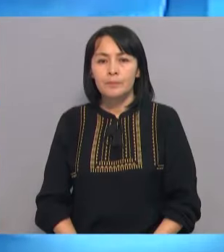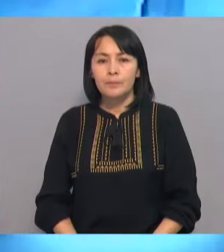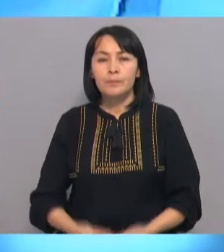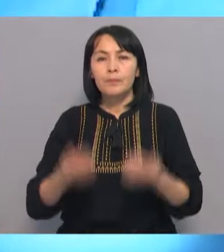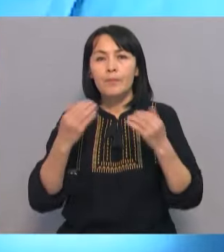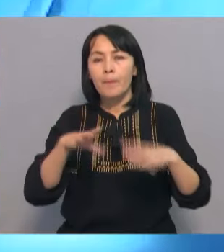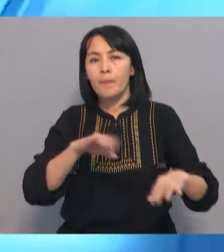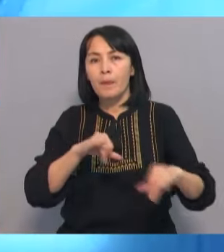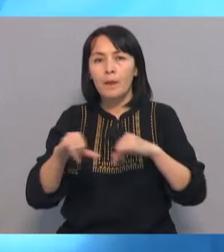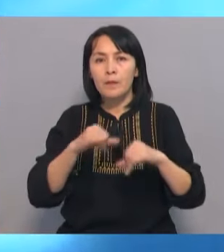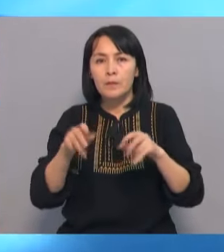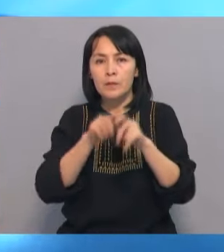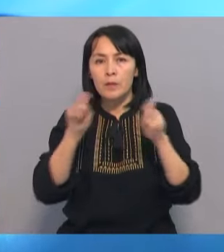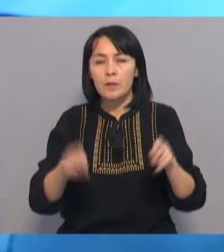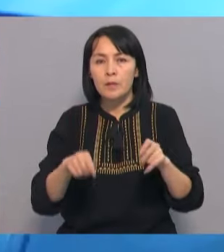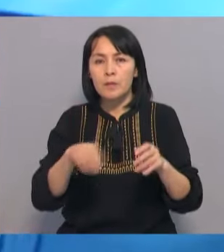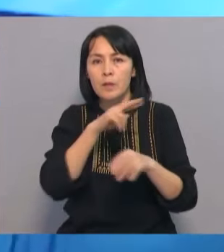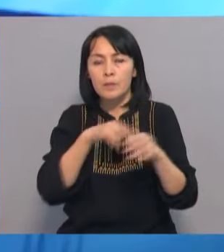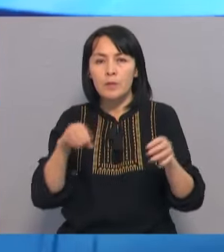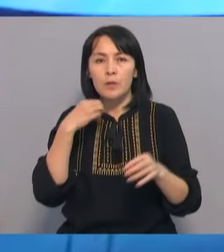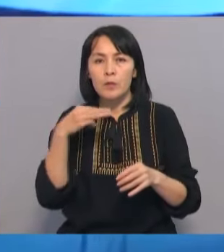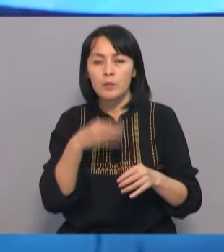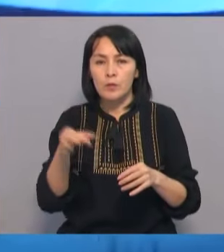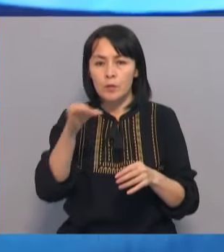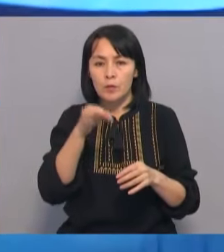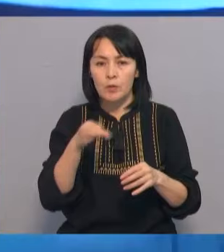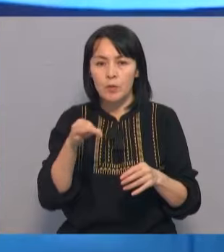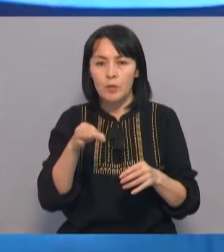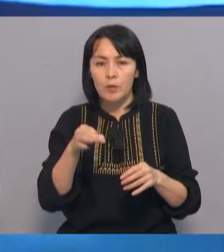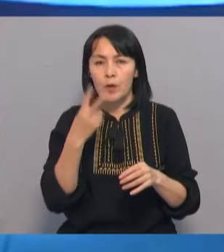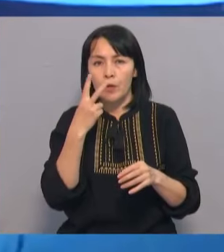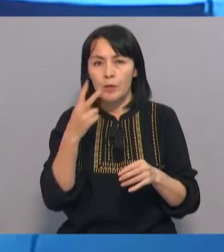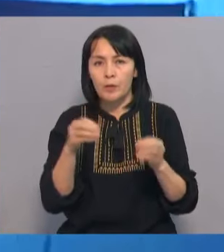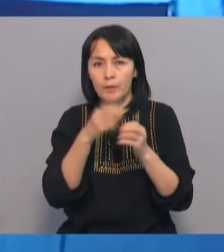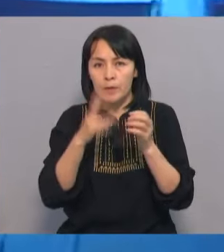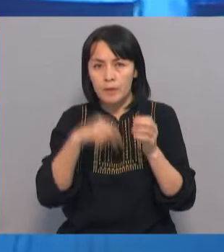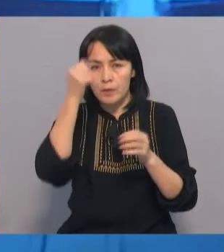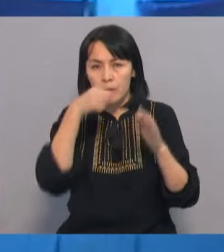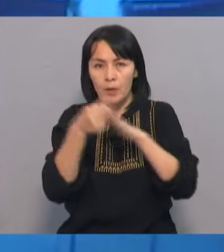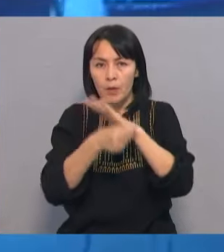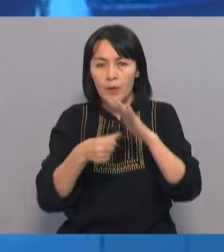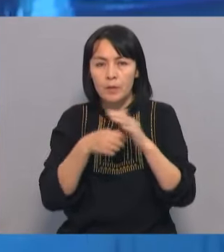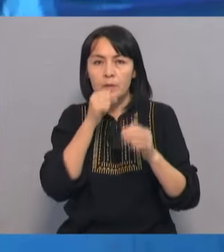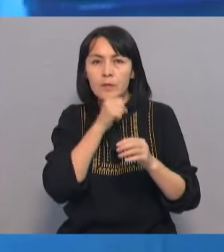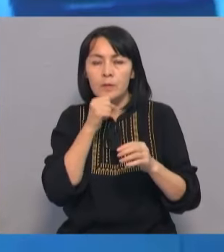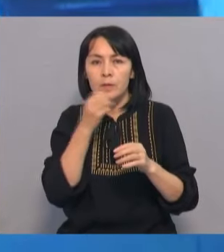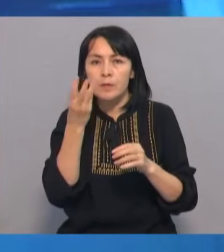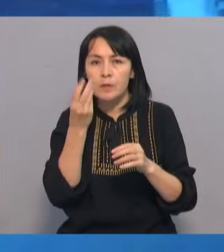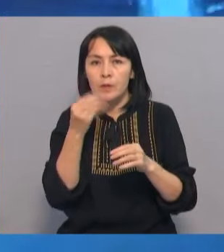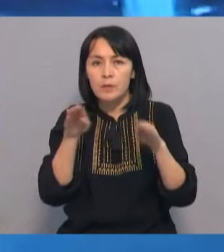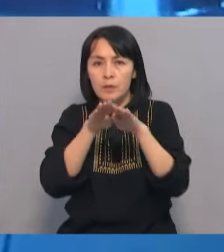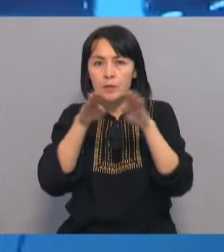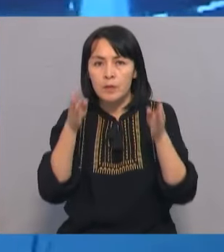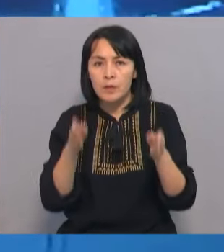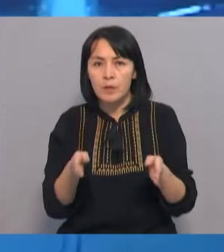Богохульное преступление раскрыли полицейские Туркестанской области. Двое 18-летних безработных похитили деньги из ящика